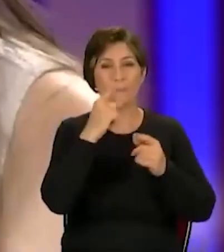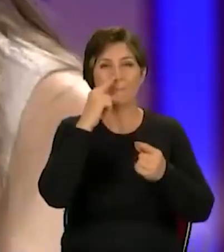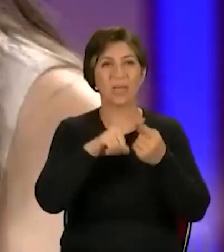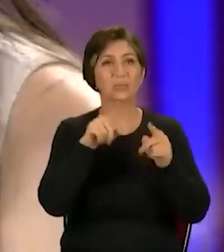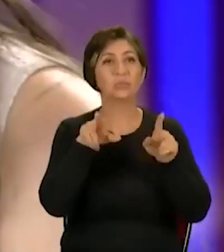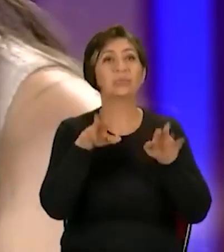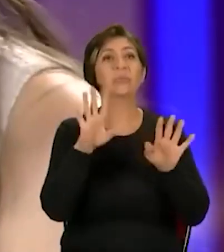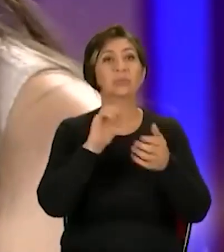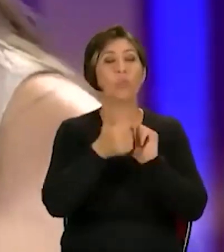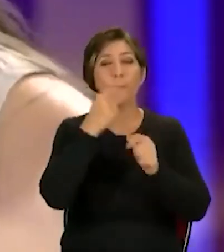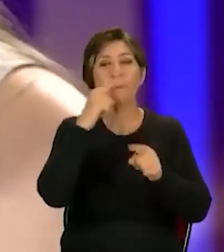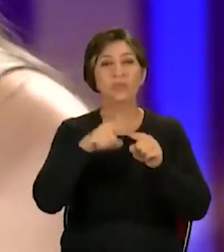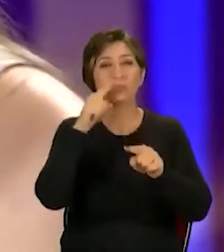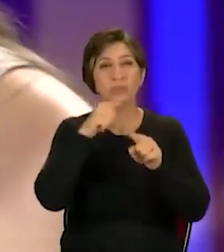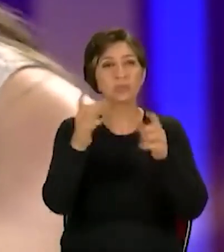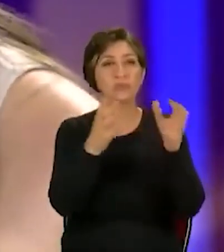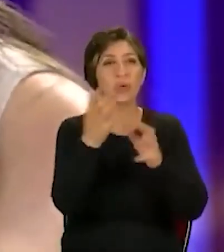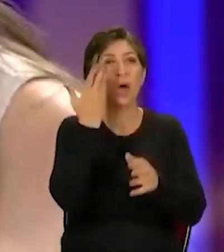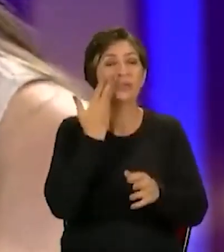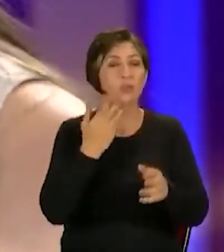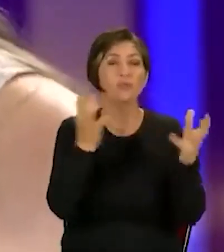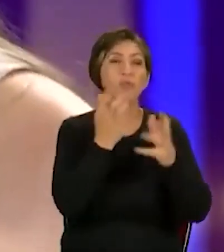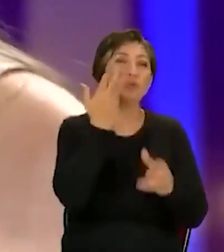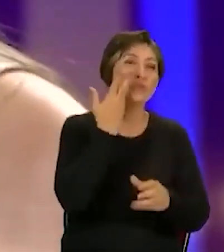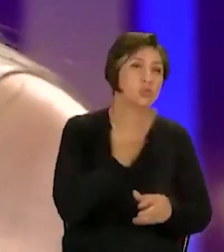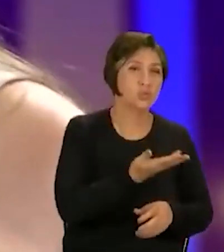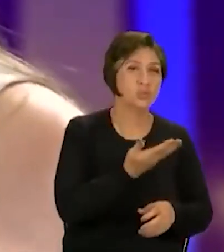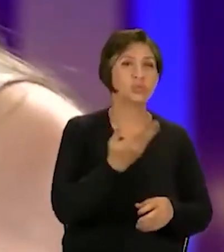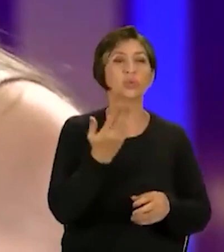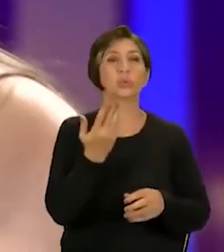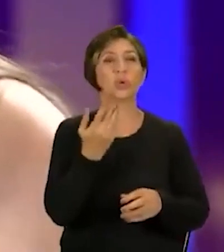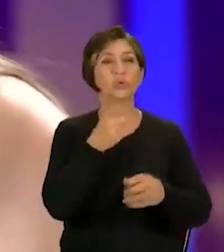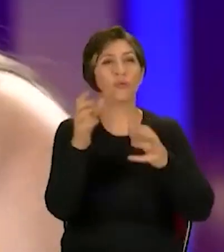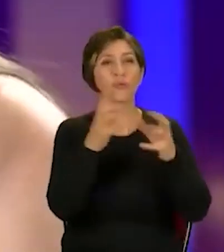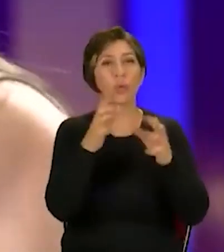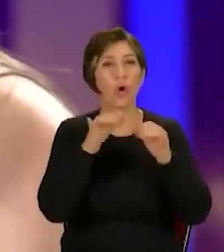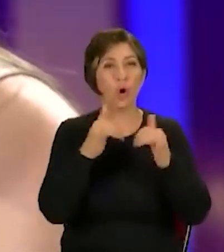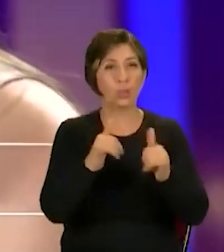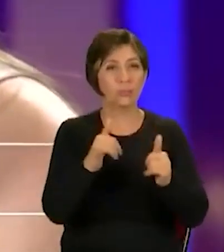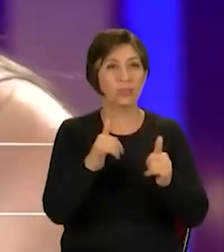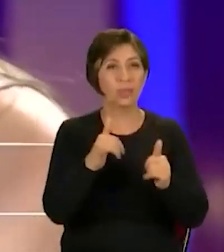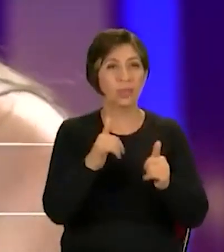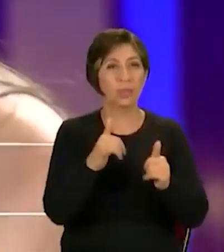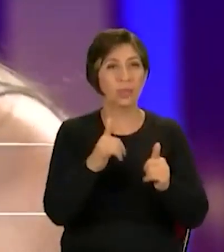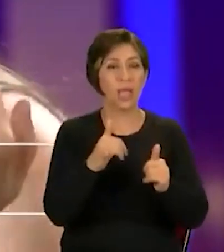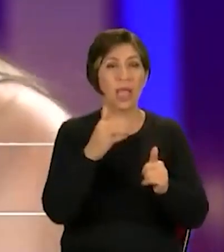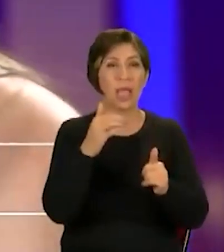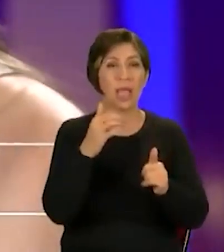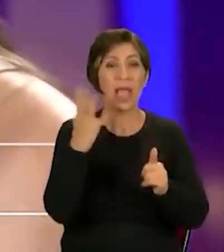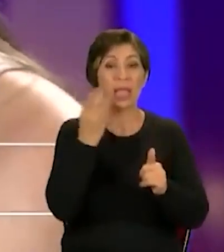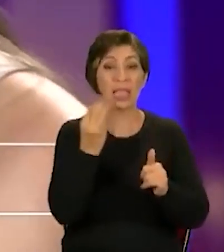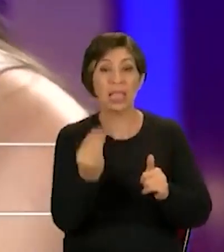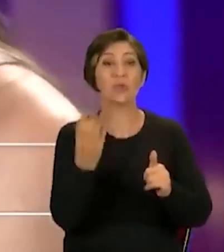branşlarda böyle değil mi? Bütün spor branşlarında siz futbol hayranıysanız oturup futbol izliyorsunuz. Ve orada futbol oynayıp da en iyinin